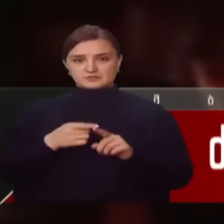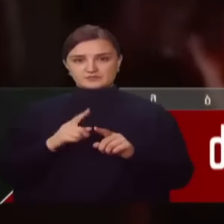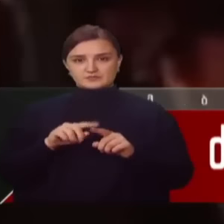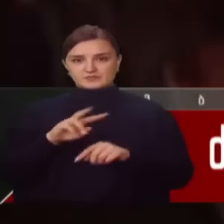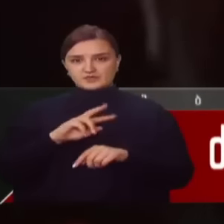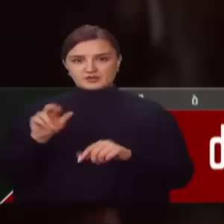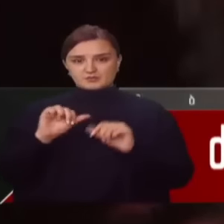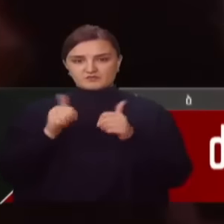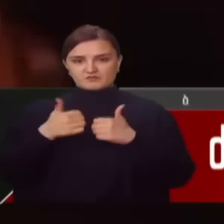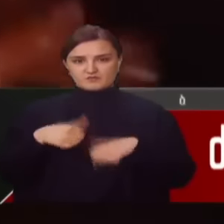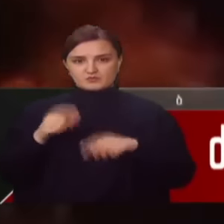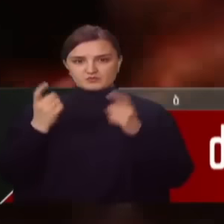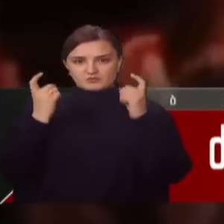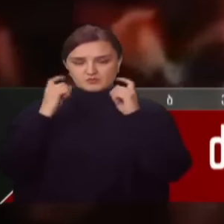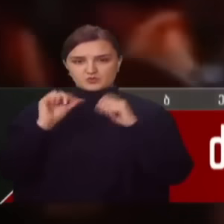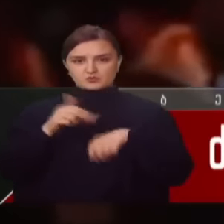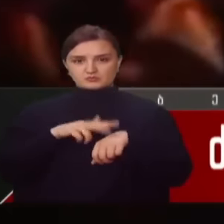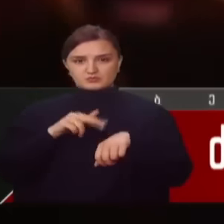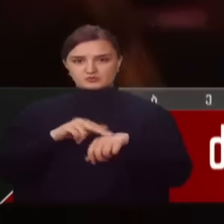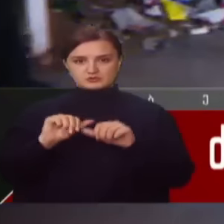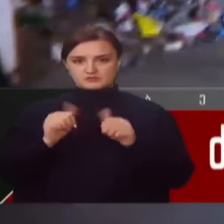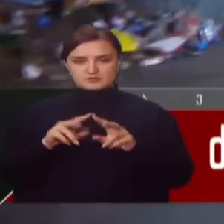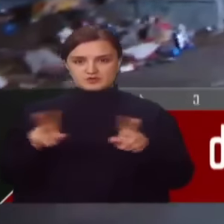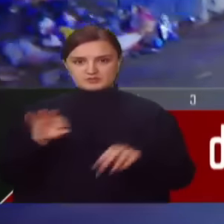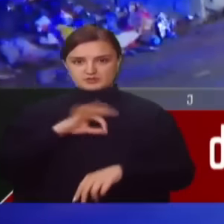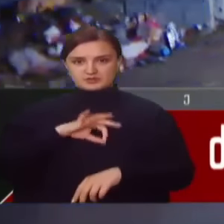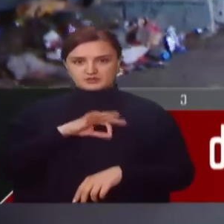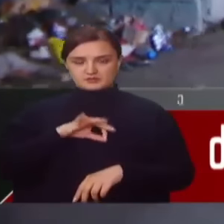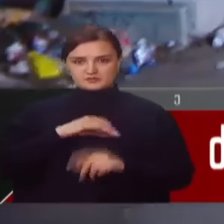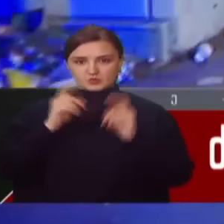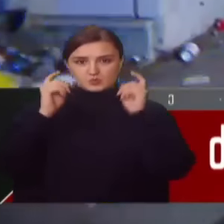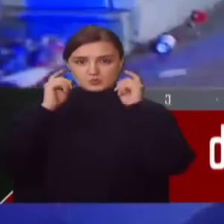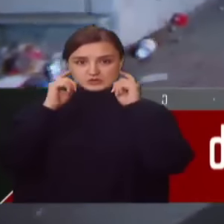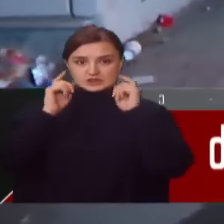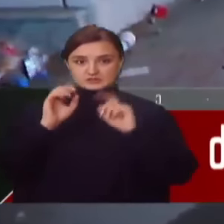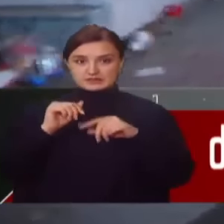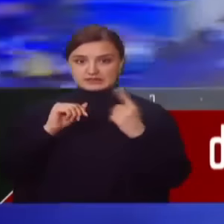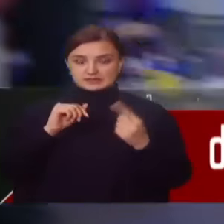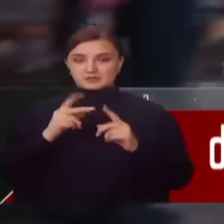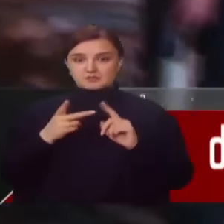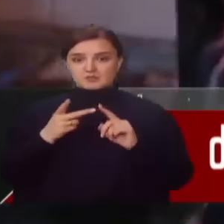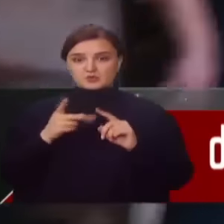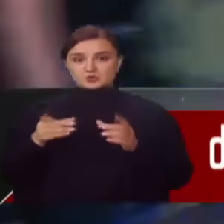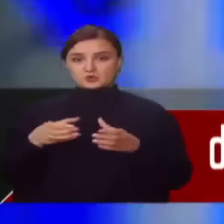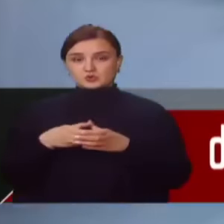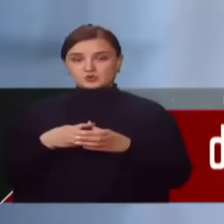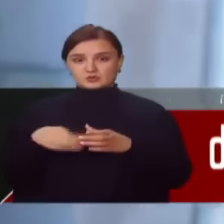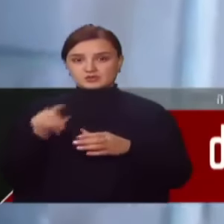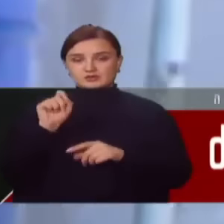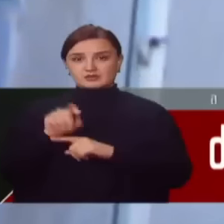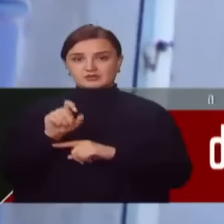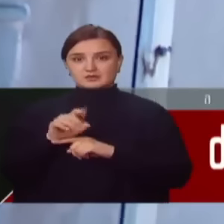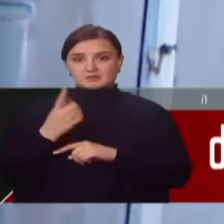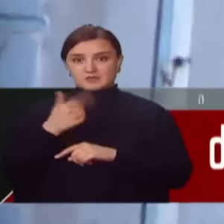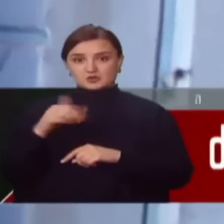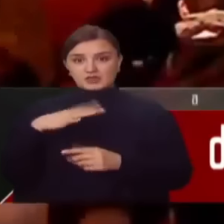ყურსასმენს ატარებს, როგორცაც მაგალითად სამართალდამცველები იყენებენ. ყურსასმენი ერთია, თუმცა სუსი უწყება, რომ კონკრეტული ჯგუფები დირექტივებს ახლა